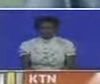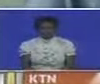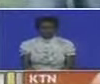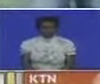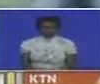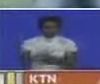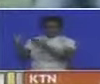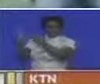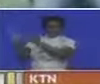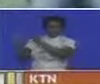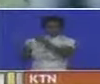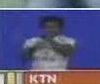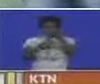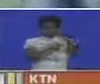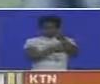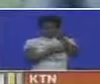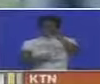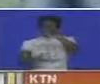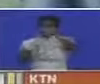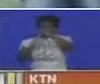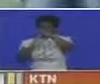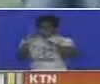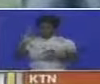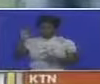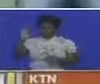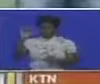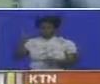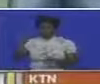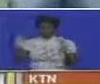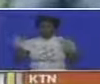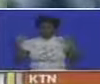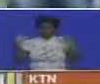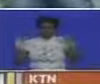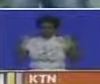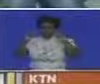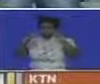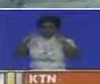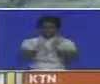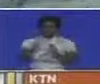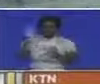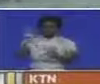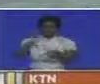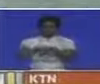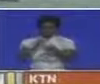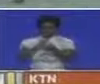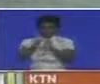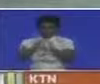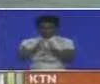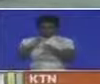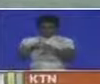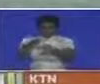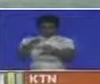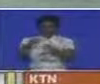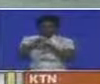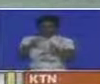Hawa ni mashabiki wa timu ya Top Fry Nakuru RFC wakishabikia timu hiyo dhidi ya Non-Script kwenye mechi ya ligi ya mchezo huo